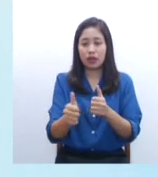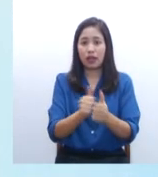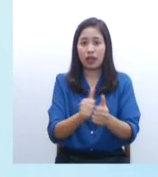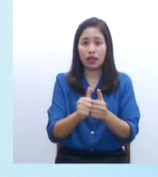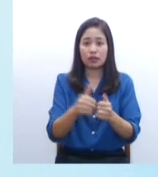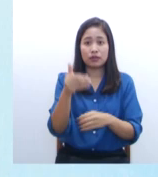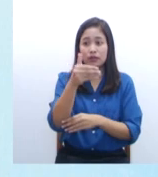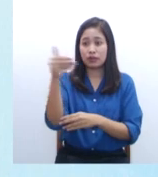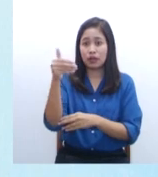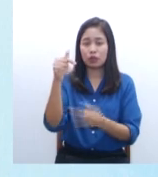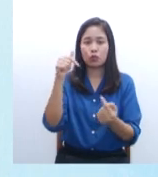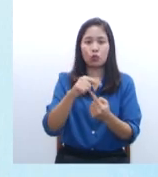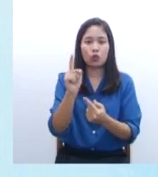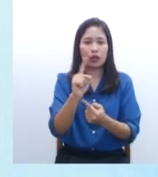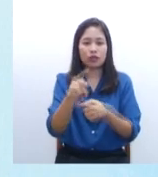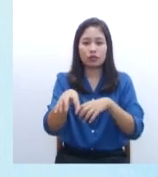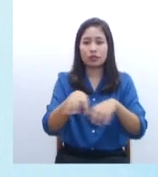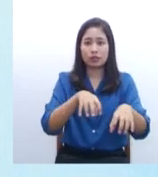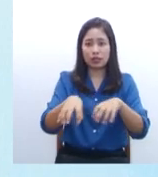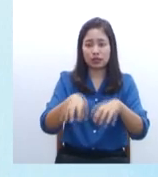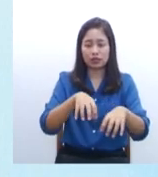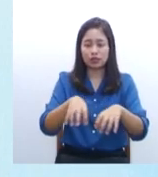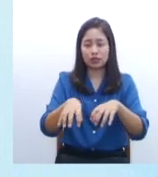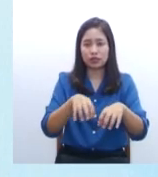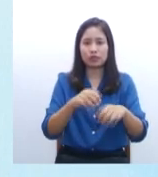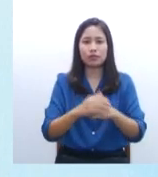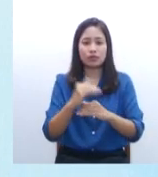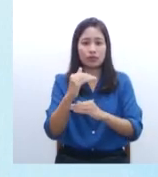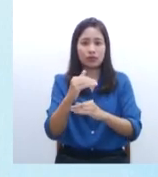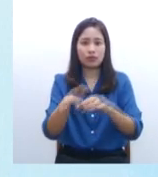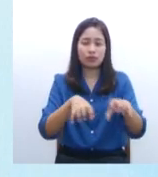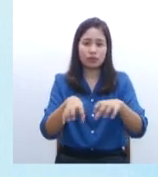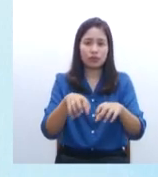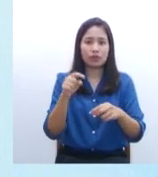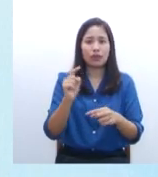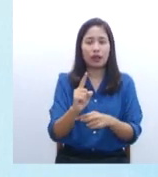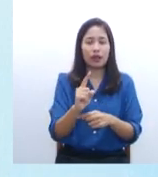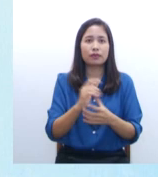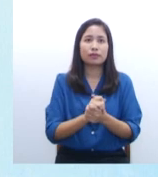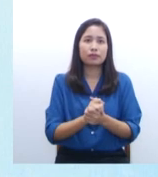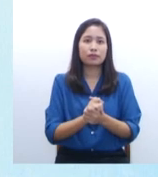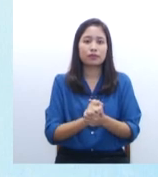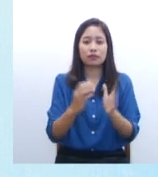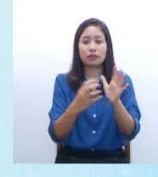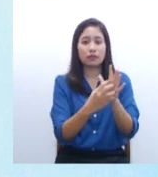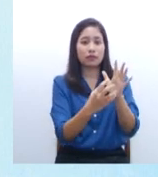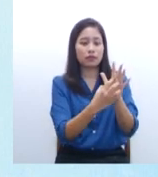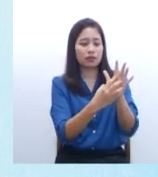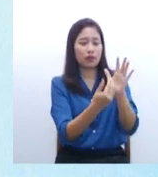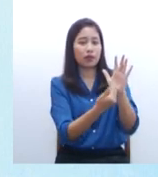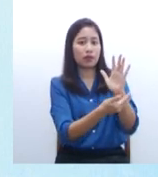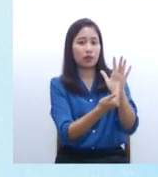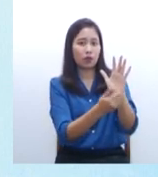ได้กำหนดนะครับในการจัดงานนะครับไว้ดังนี้นะครับภาคกลางและภาคตะวันออกนะ